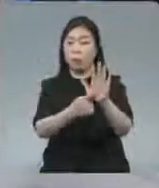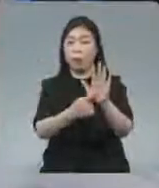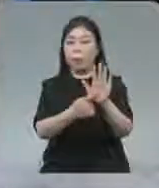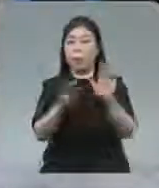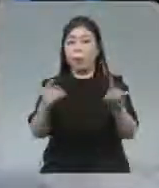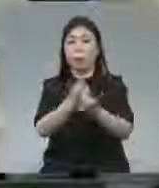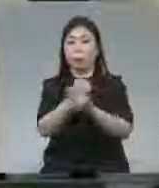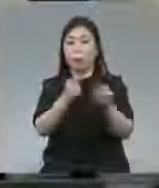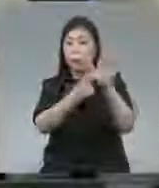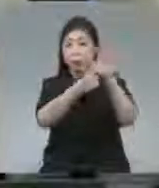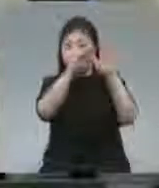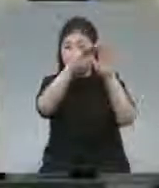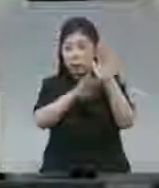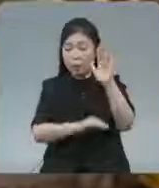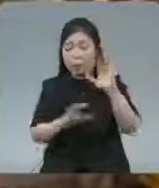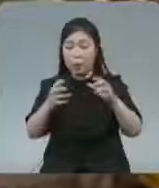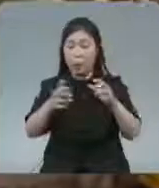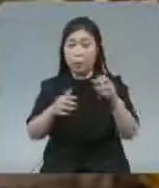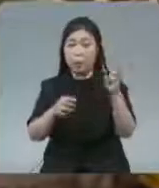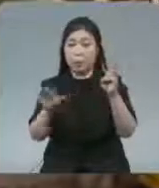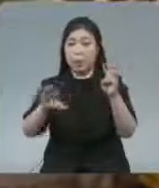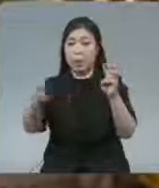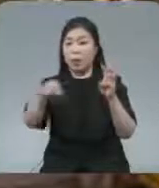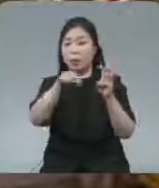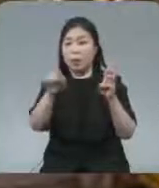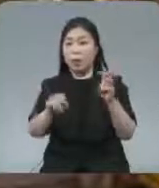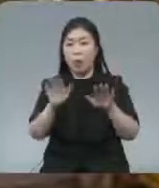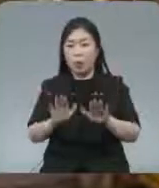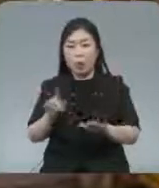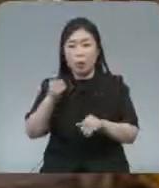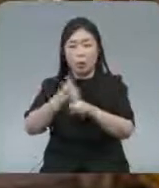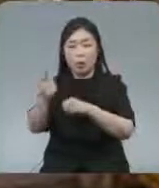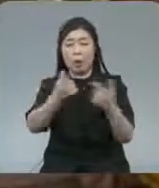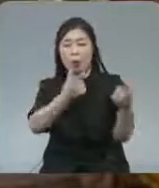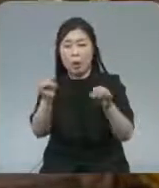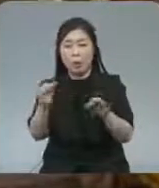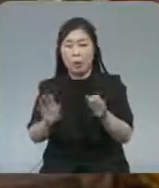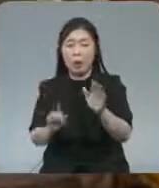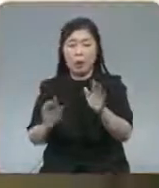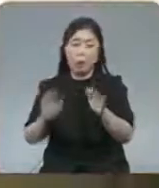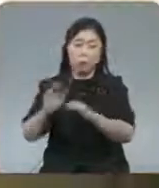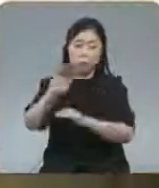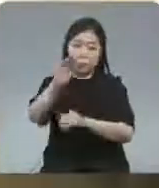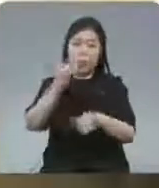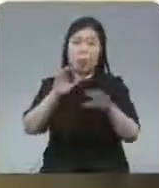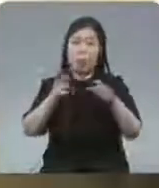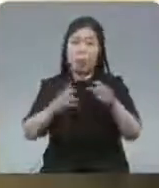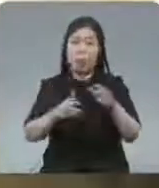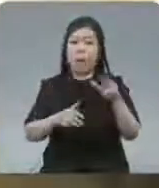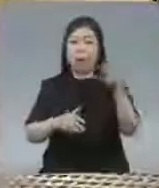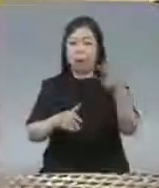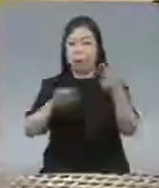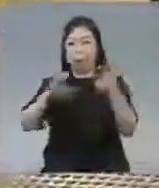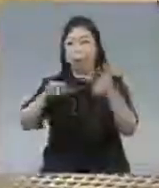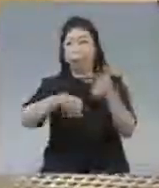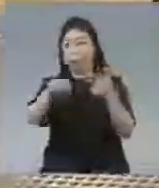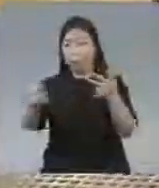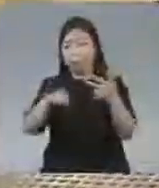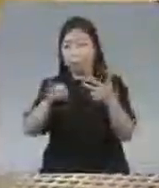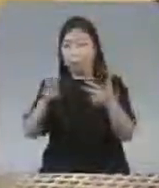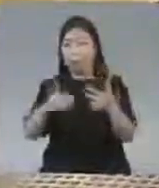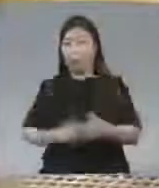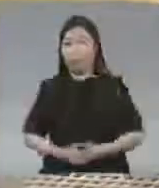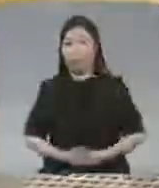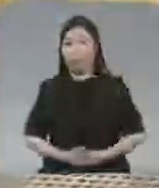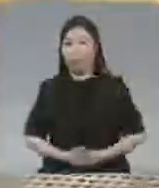3.4%。 国际货币基金组织此次修订了30个国家的经济增长预期，包括韩国在内，共有7